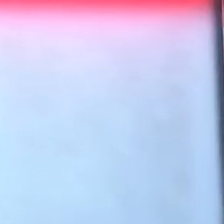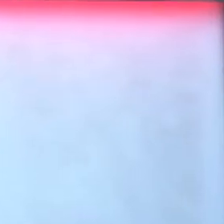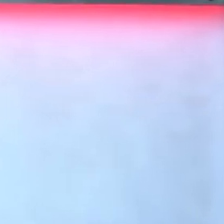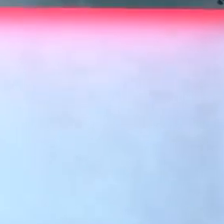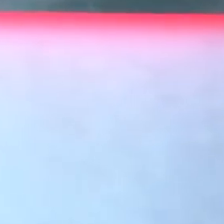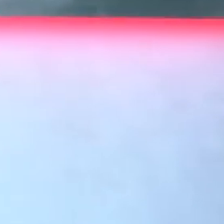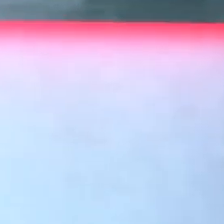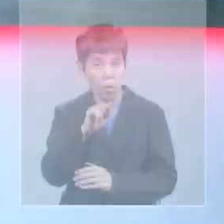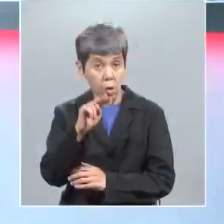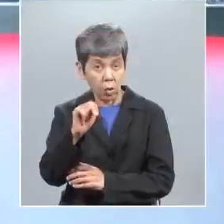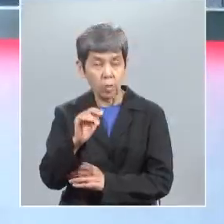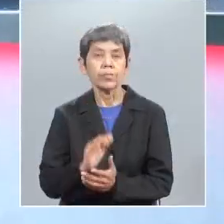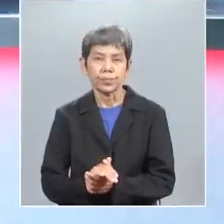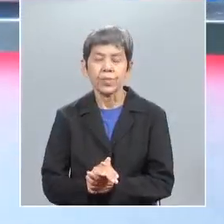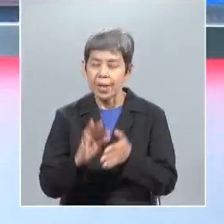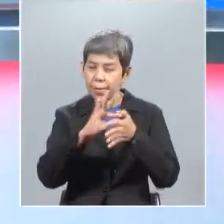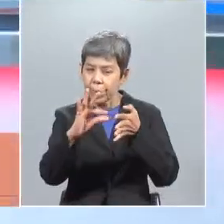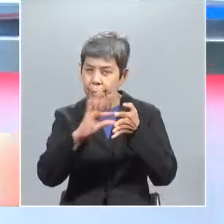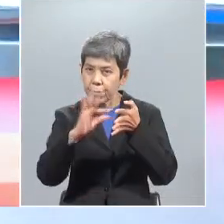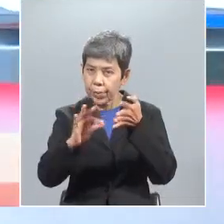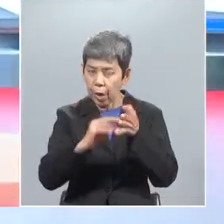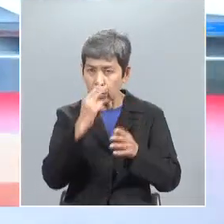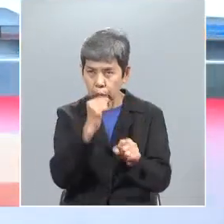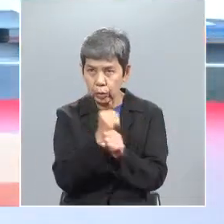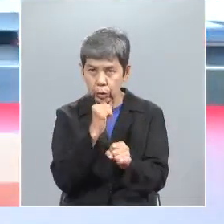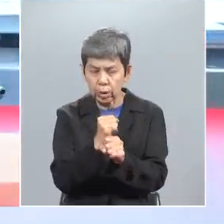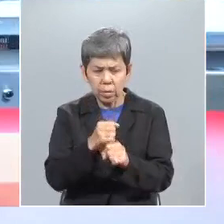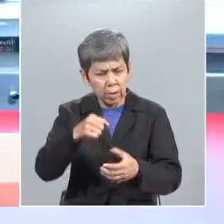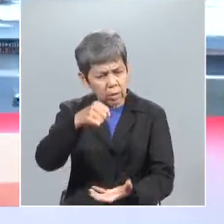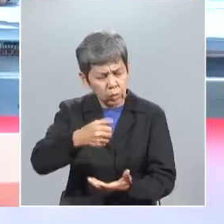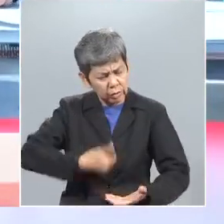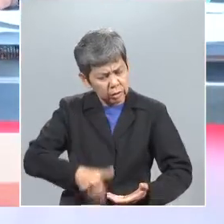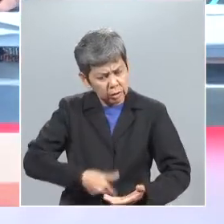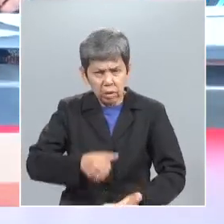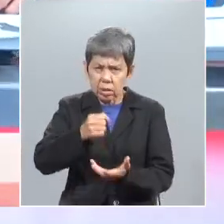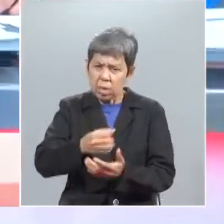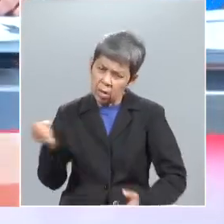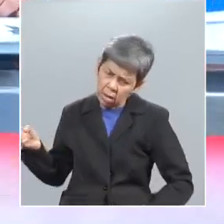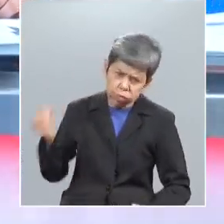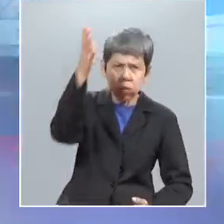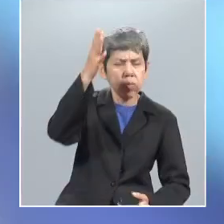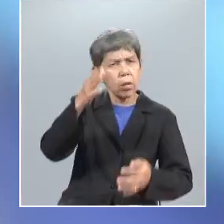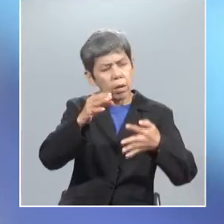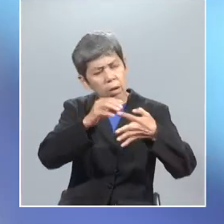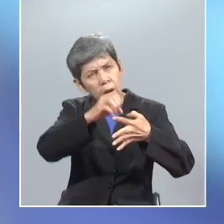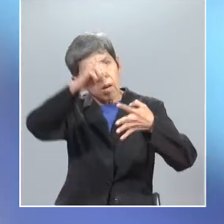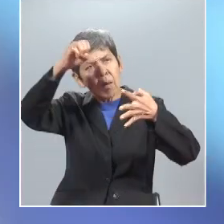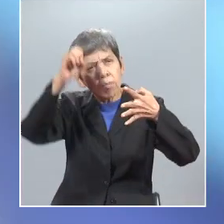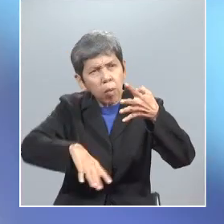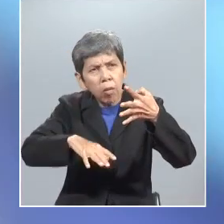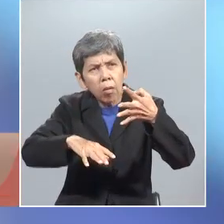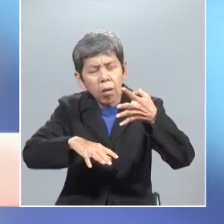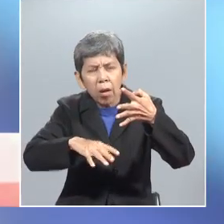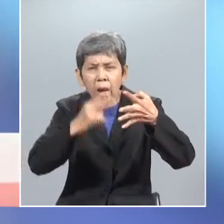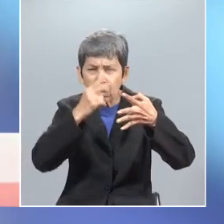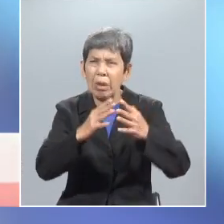ที่นนทบุรีค่ะชาวเคหะเนี่ยกำลังตามหาเจ้าของถุงปัสสาวะนะคะถูกโยนมาจากชั้นบนโยนลงมาแบ